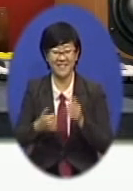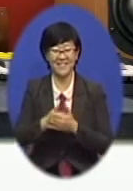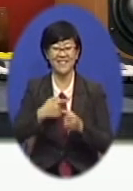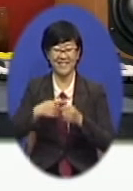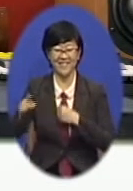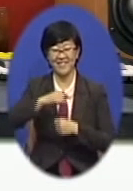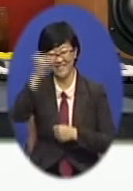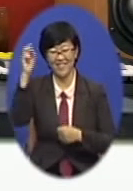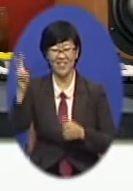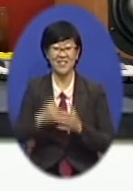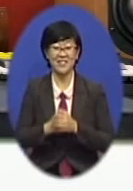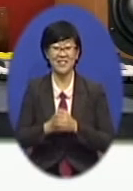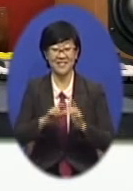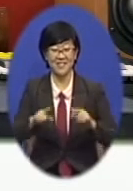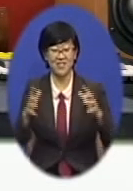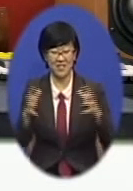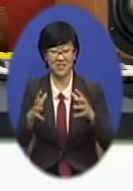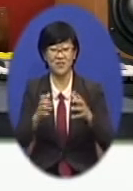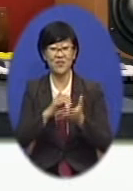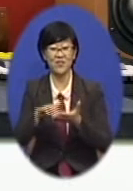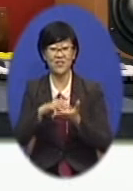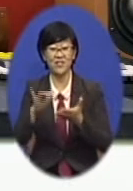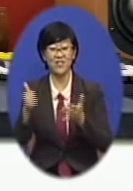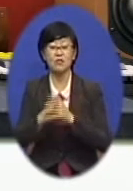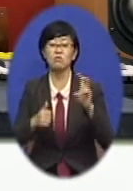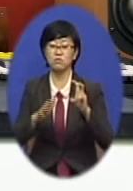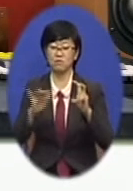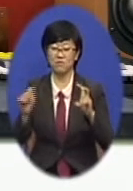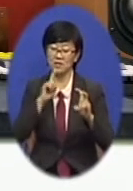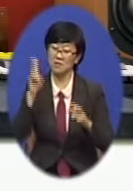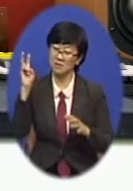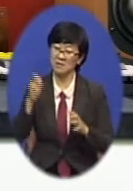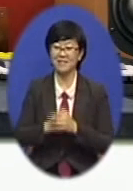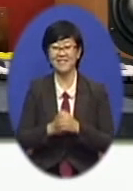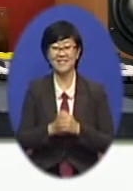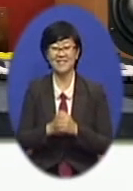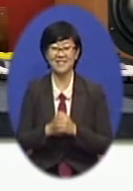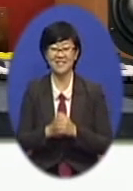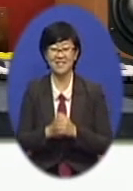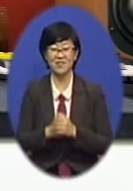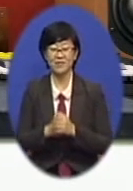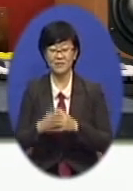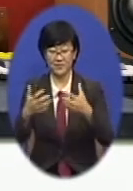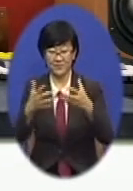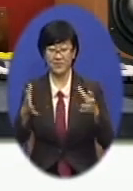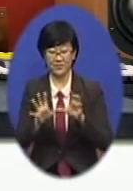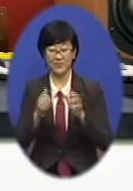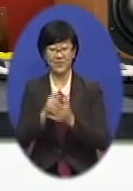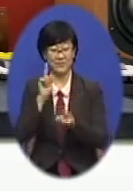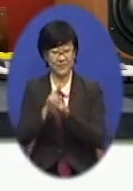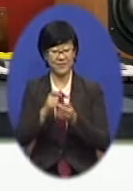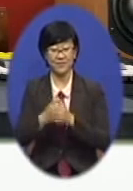있어요. 몇 분 나가셨는데 몇 분이? 아, 20명인가? 잘 모르겠네. 그러시구나. 아, 그래도 단체로 이렇게